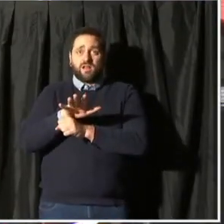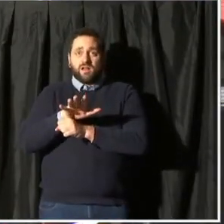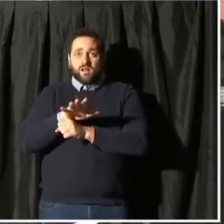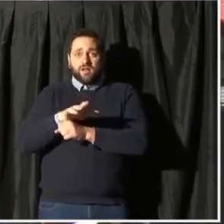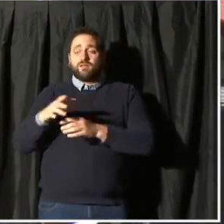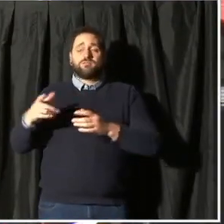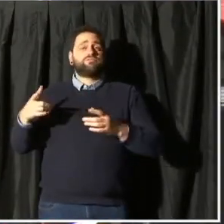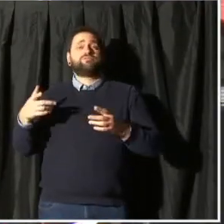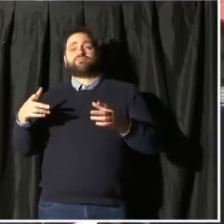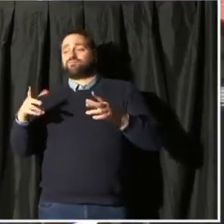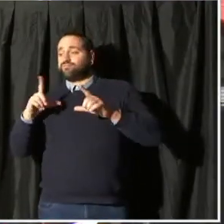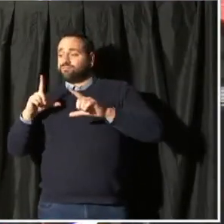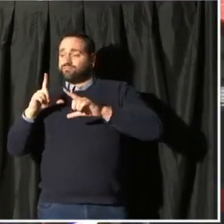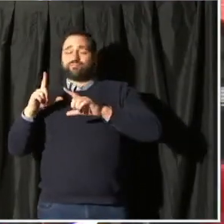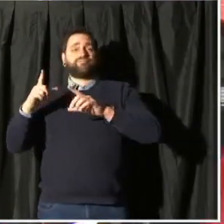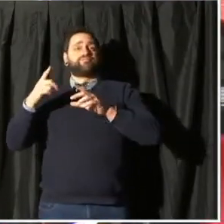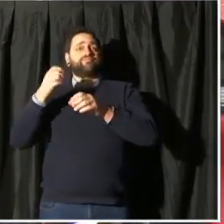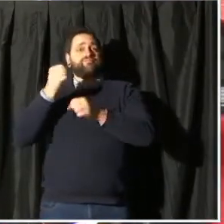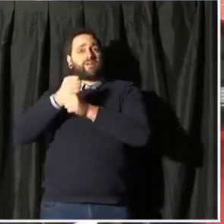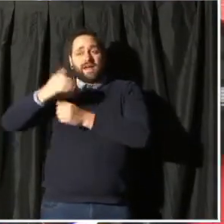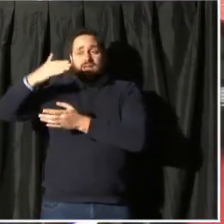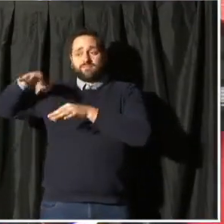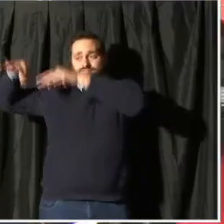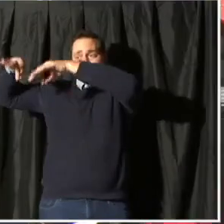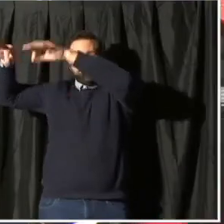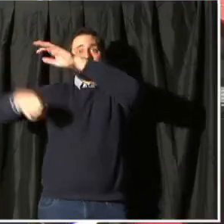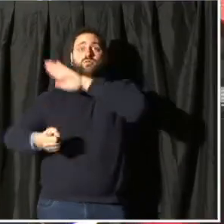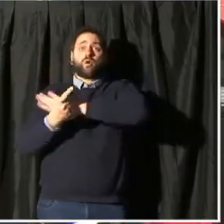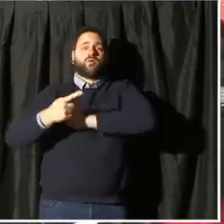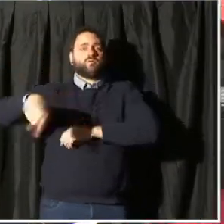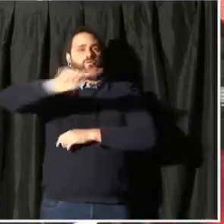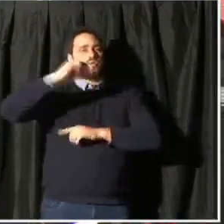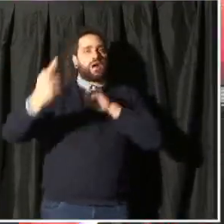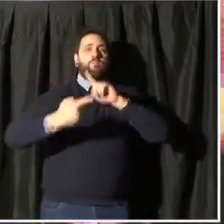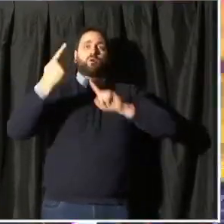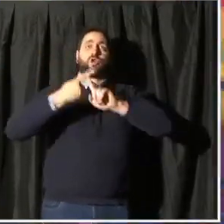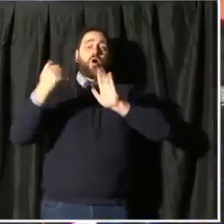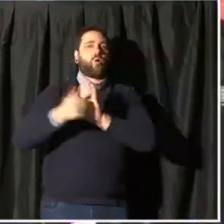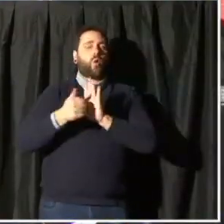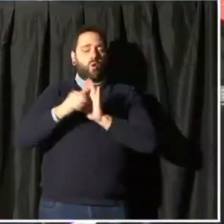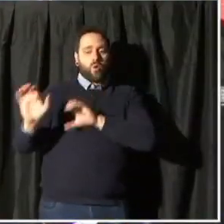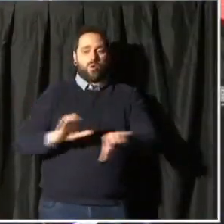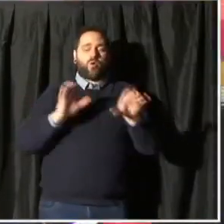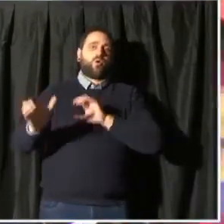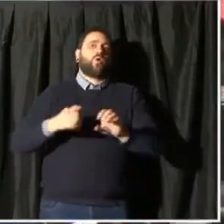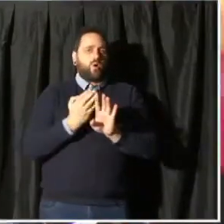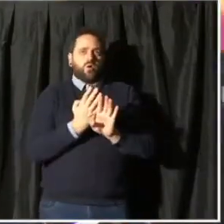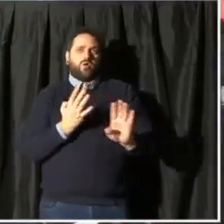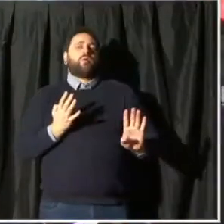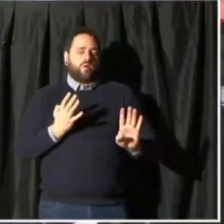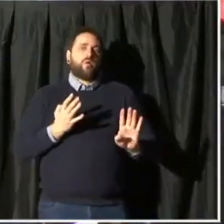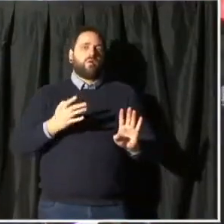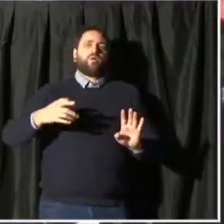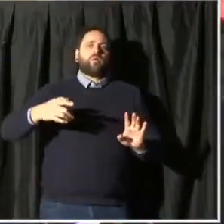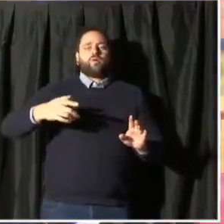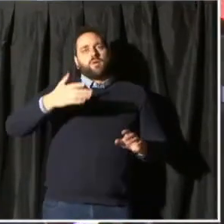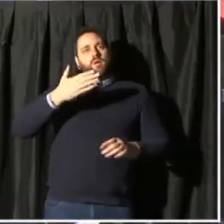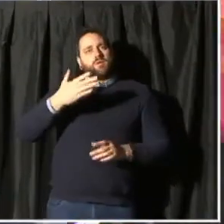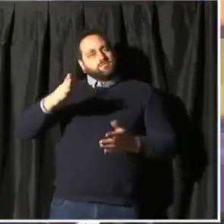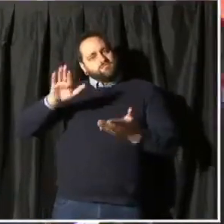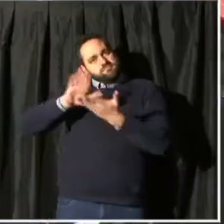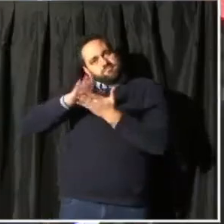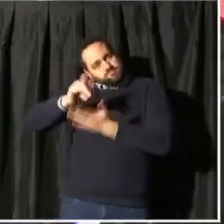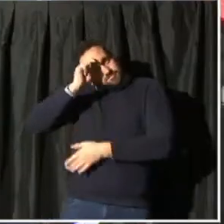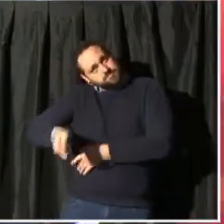serait passé et et merci merci merci pour ça effectivement je pense qu'on peut l'applaudir sauf que en